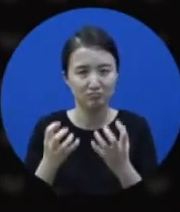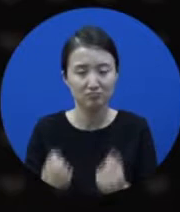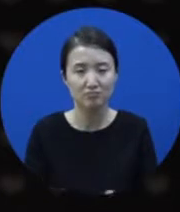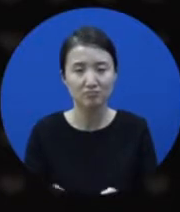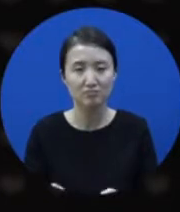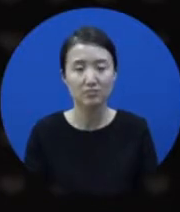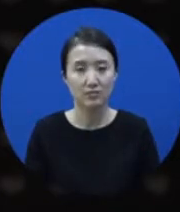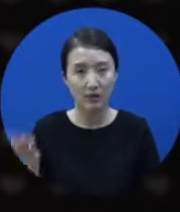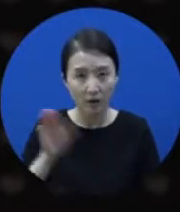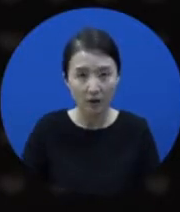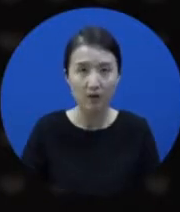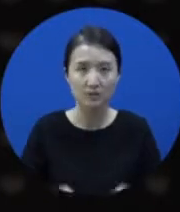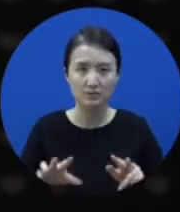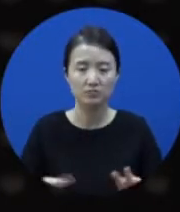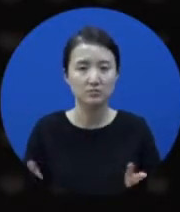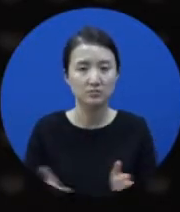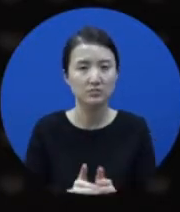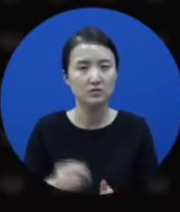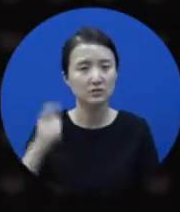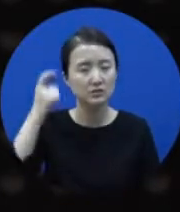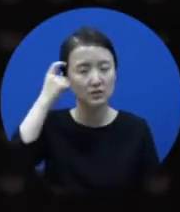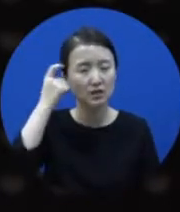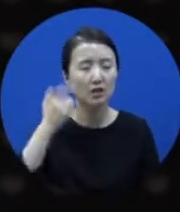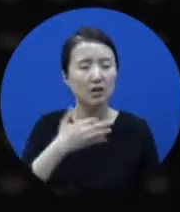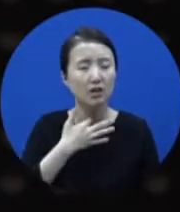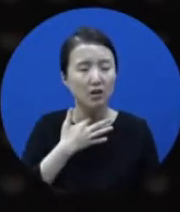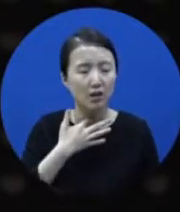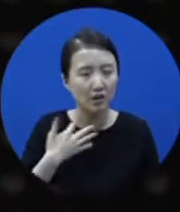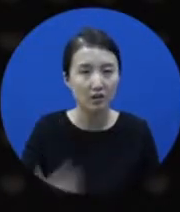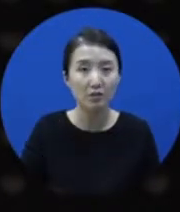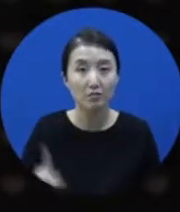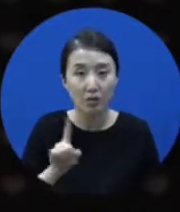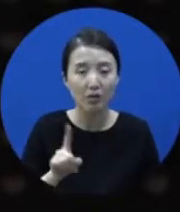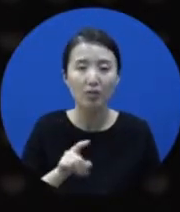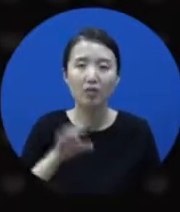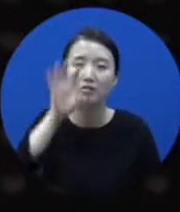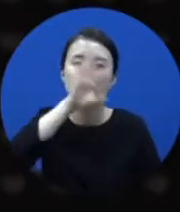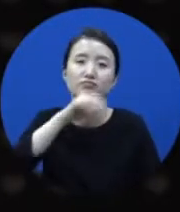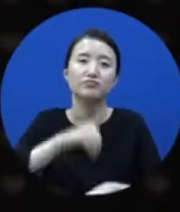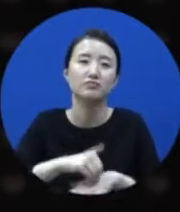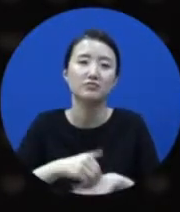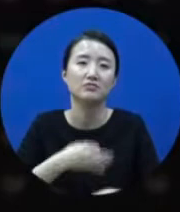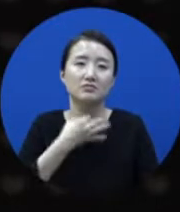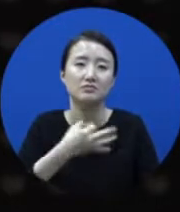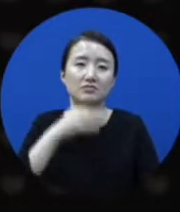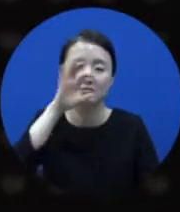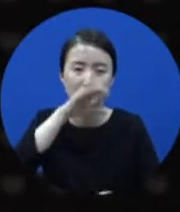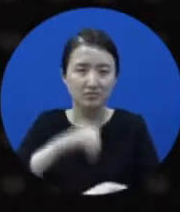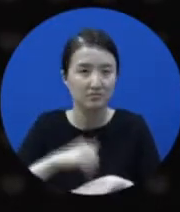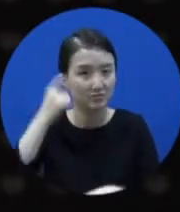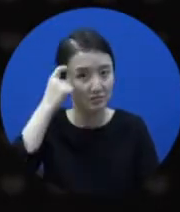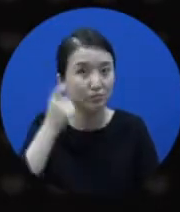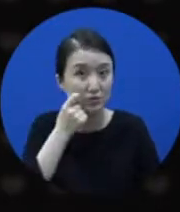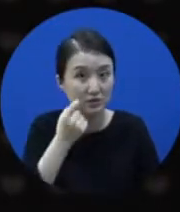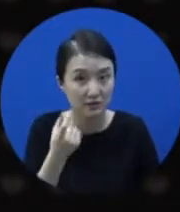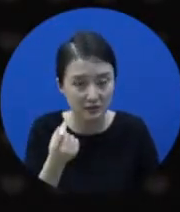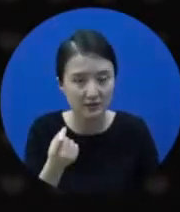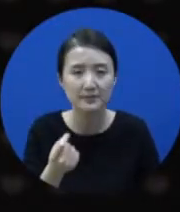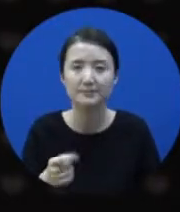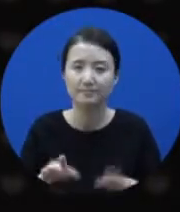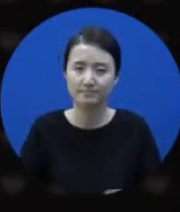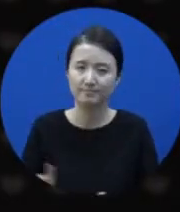않았던 이제는 자신의 목소리, 타고난 목소리를 한번 좀 잘 갖고 보시길 바랍니다. 어떻게